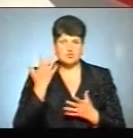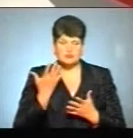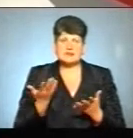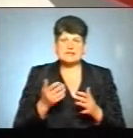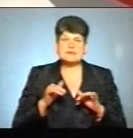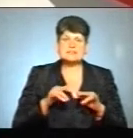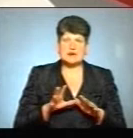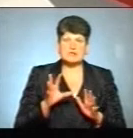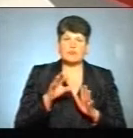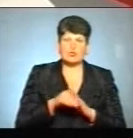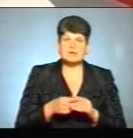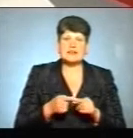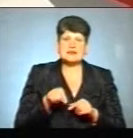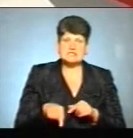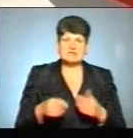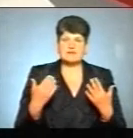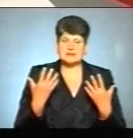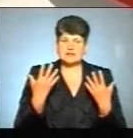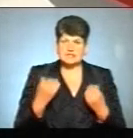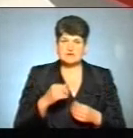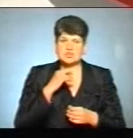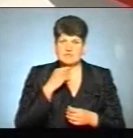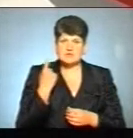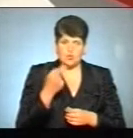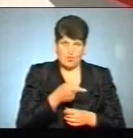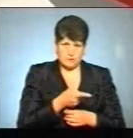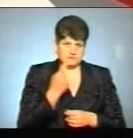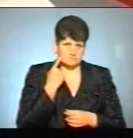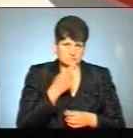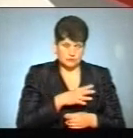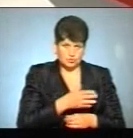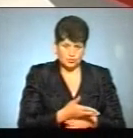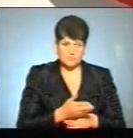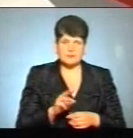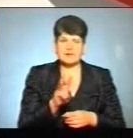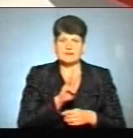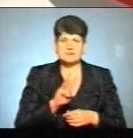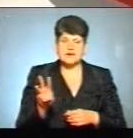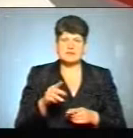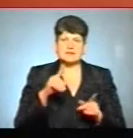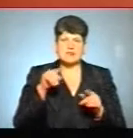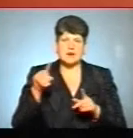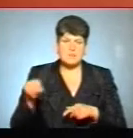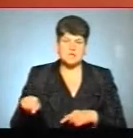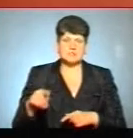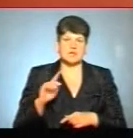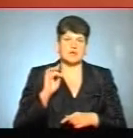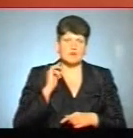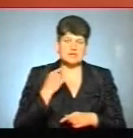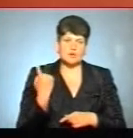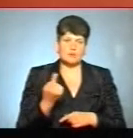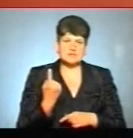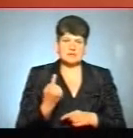заходи вводять на ці вихідні у Чернівецькій області. Також, власне, повідомили на сайті Закарпатській та Волинських обласних